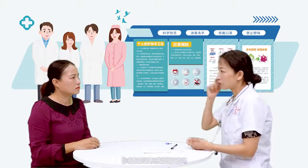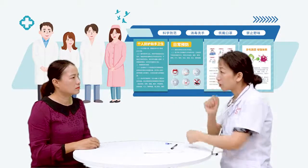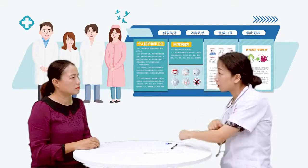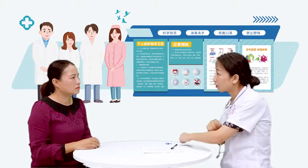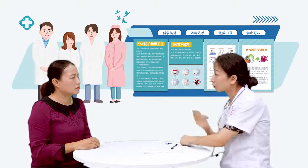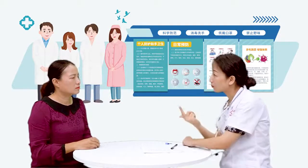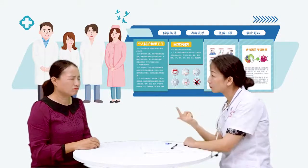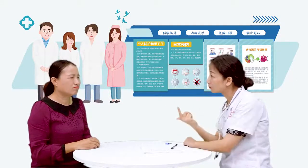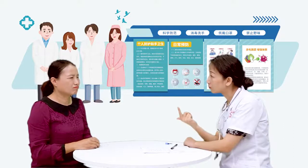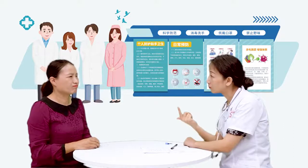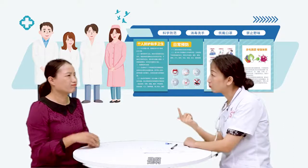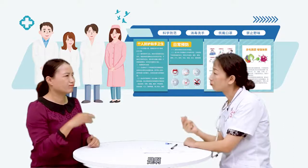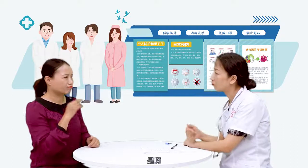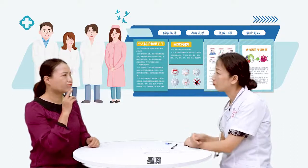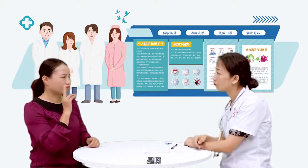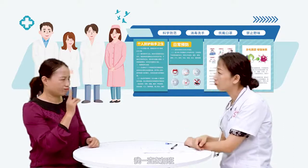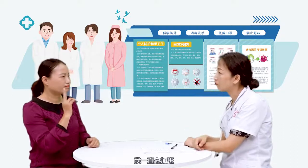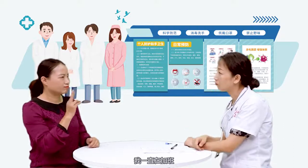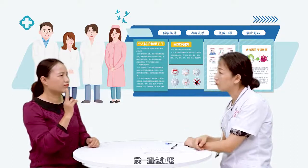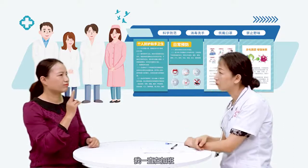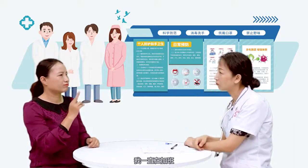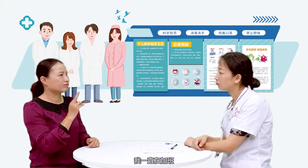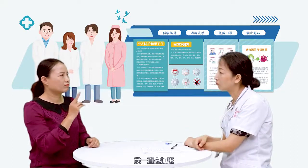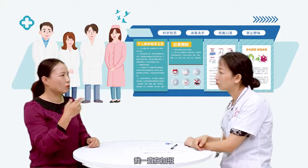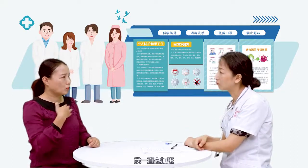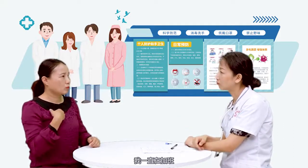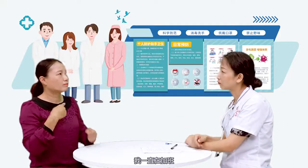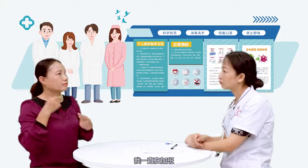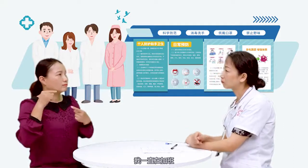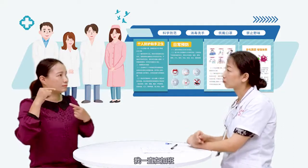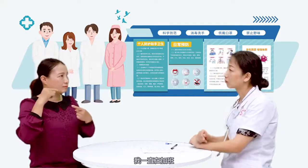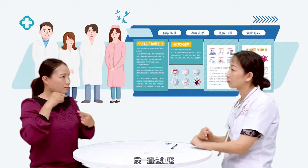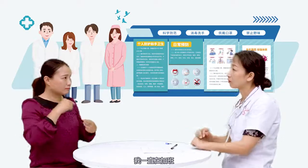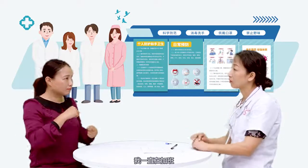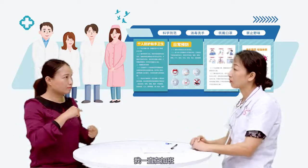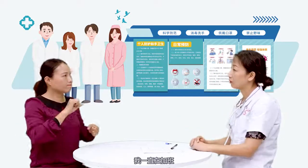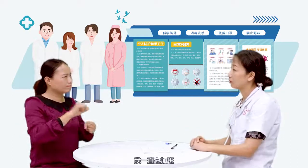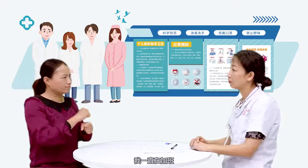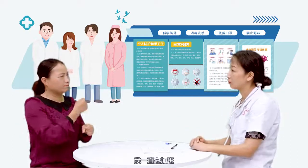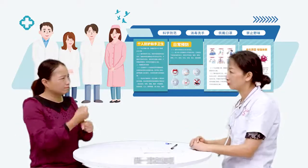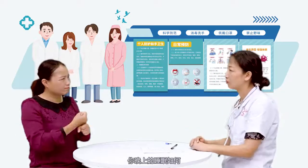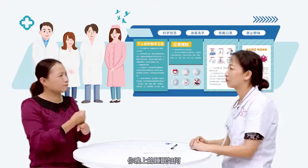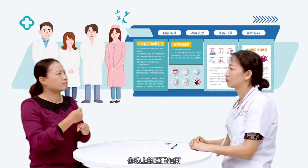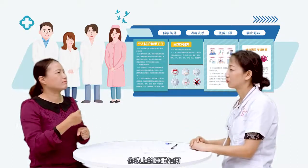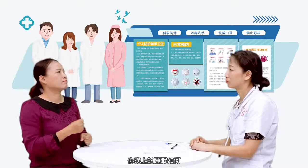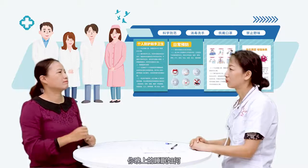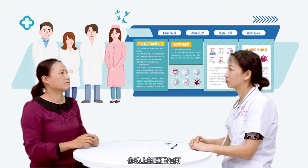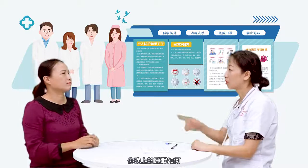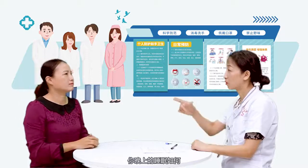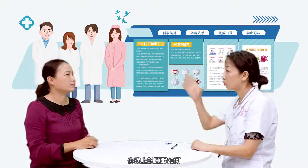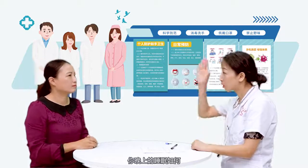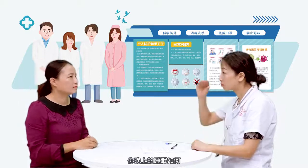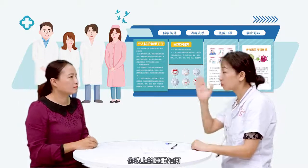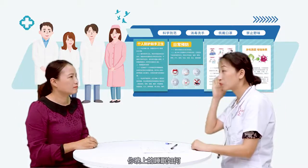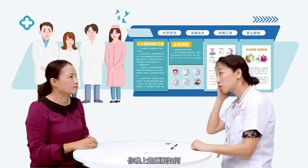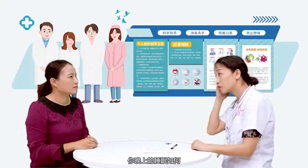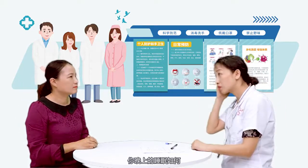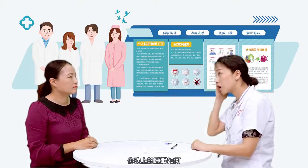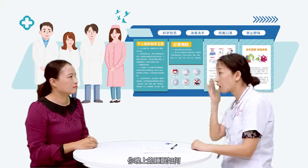吗？ 是啊，我一直在加班。 你晚上的睡